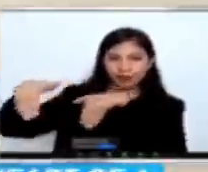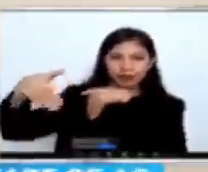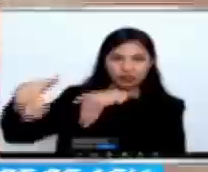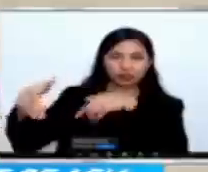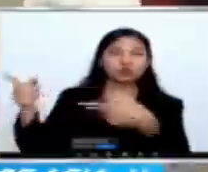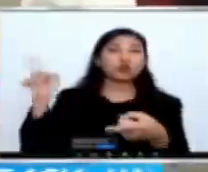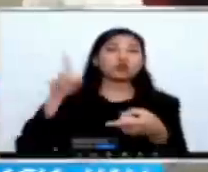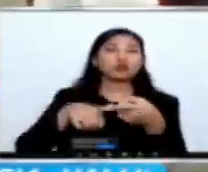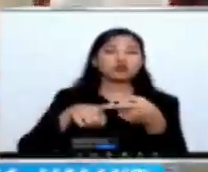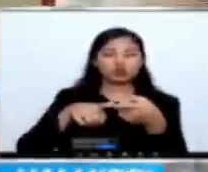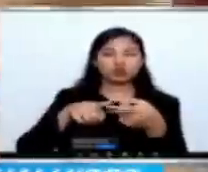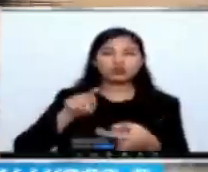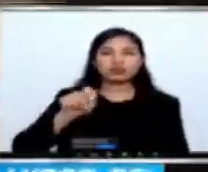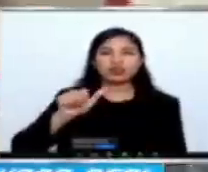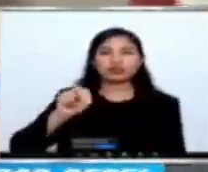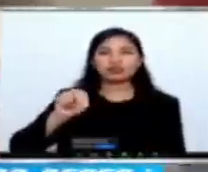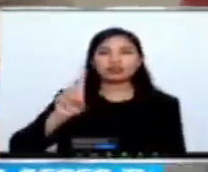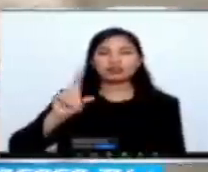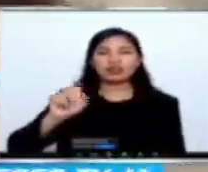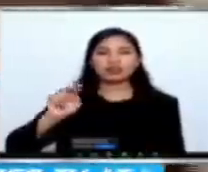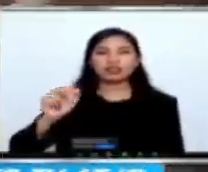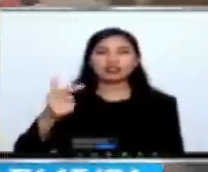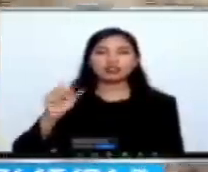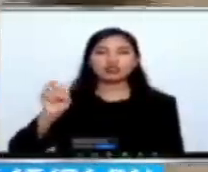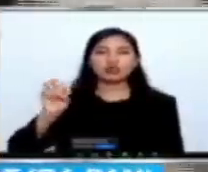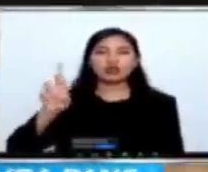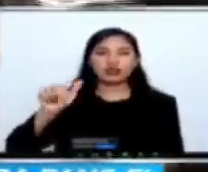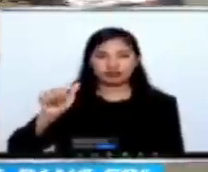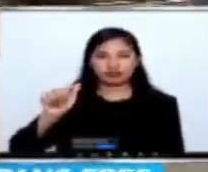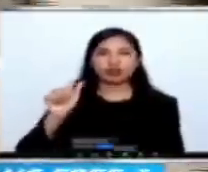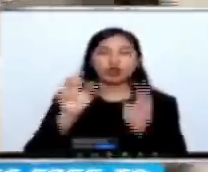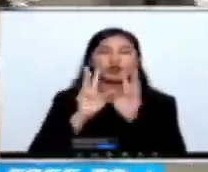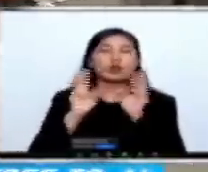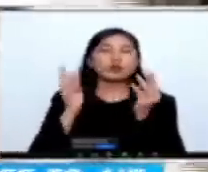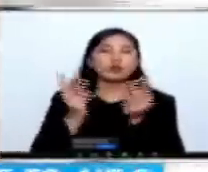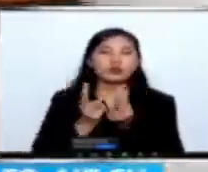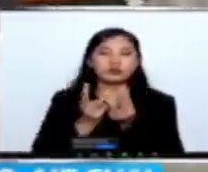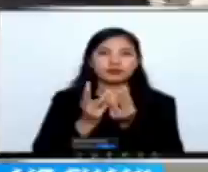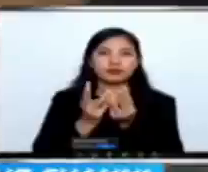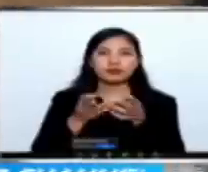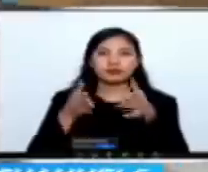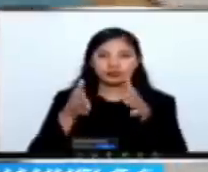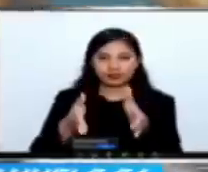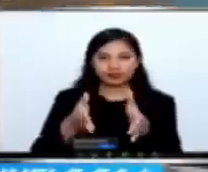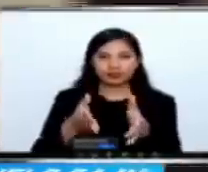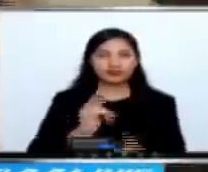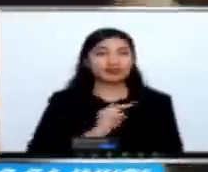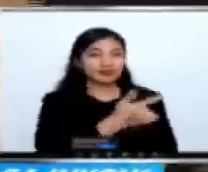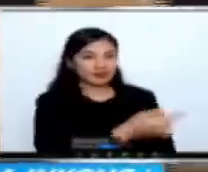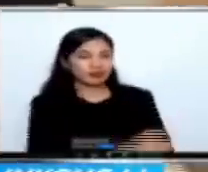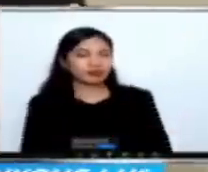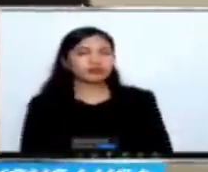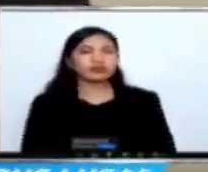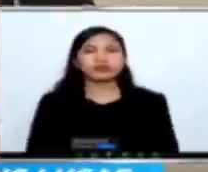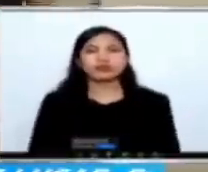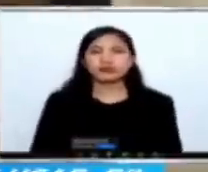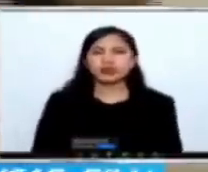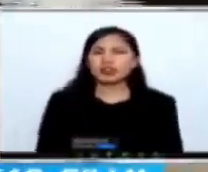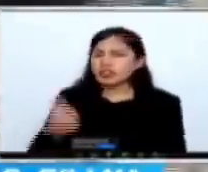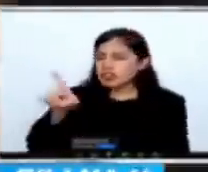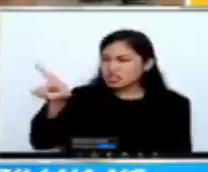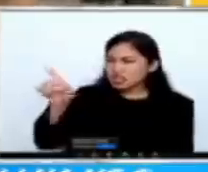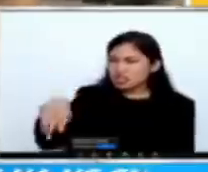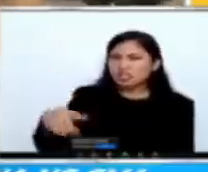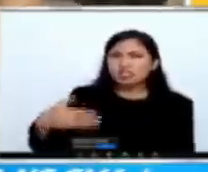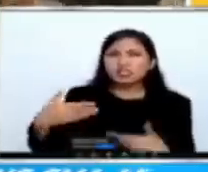sa Tandansora, Commonwealth Avenue. Rafi, Connie? June, so yung mga matatanda, yung mga nakatatanda at yung mga bata,